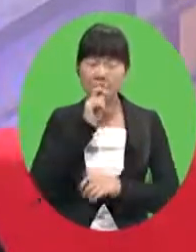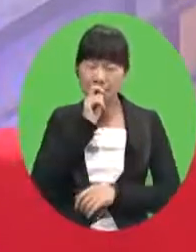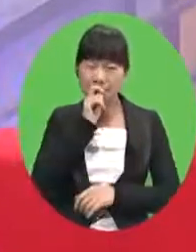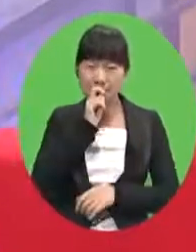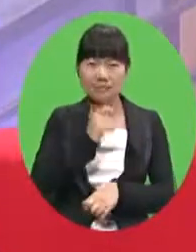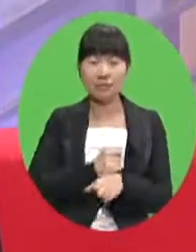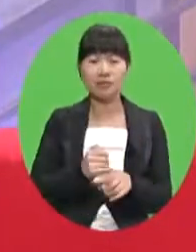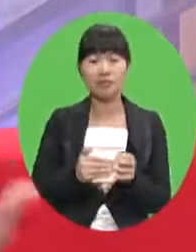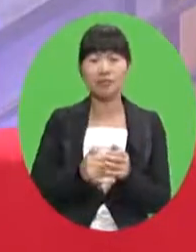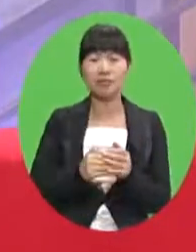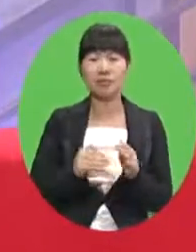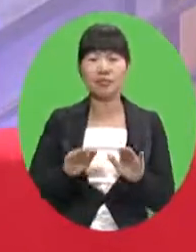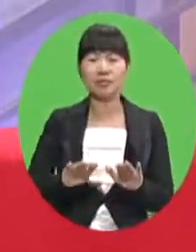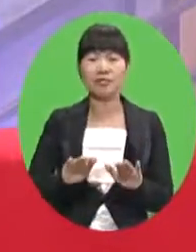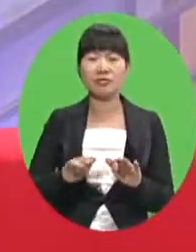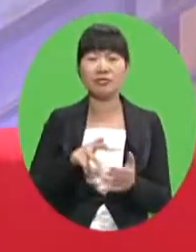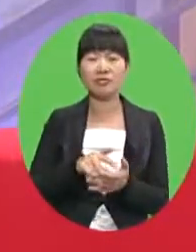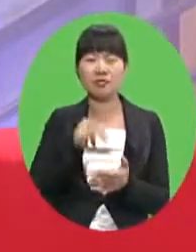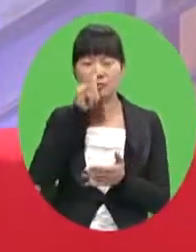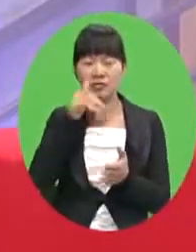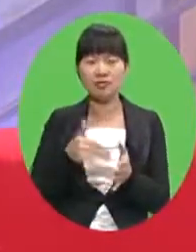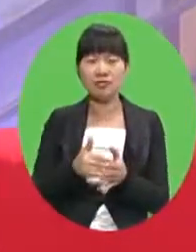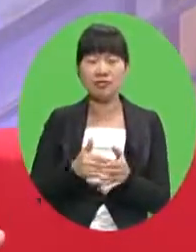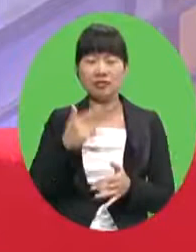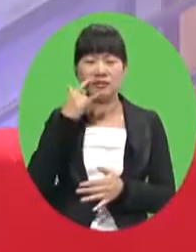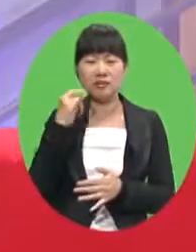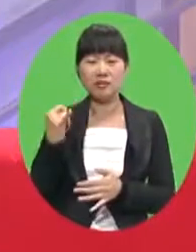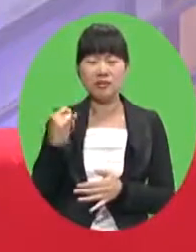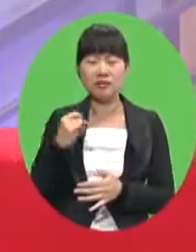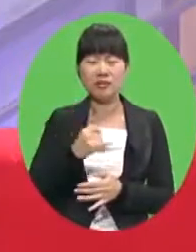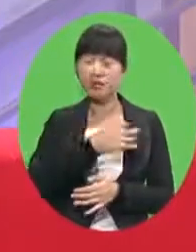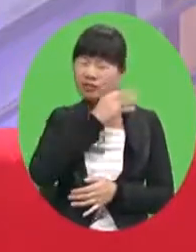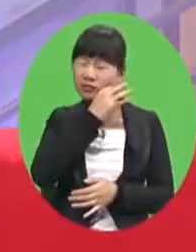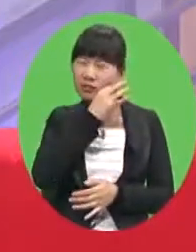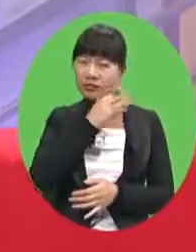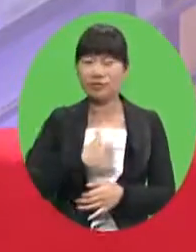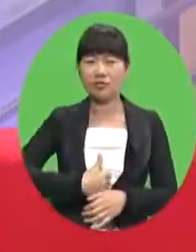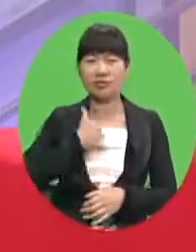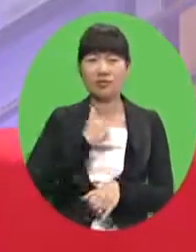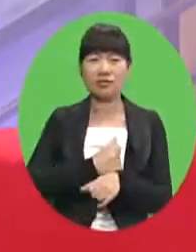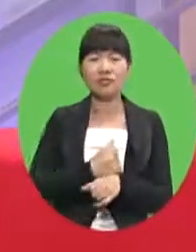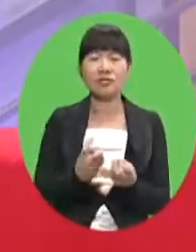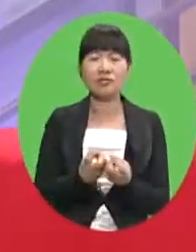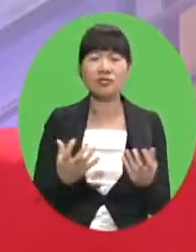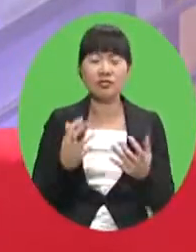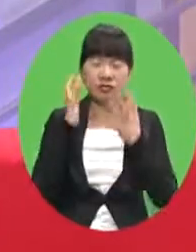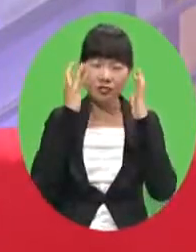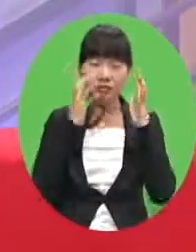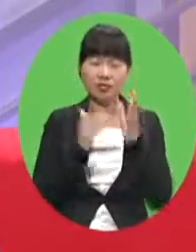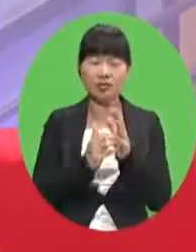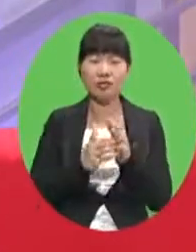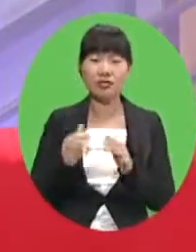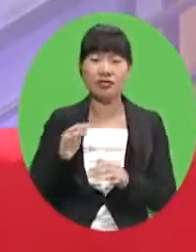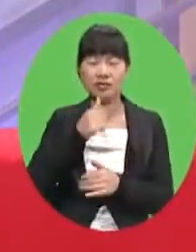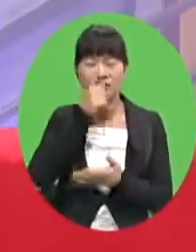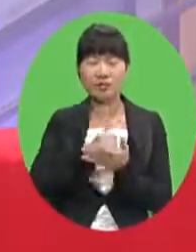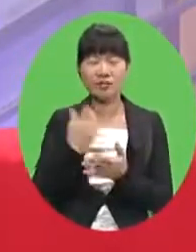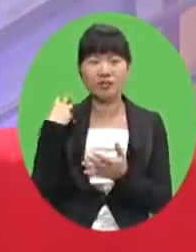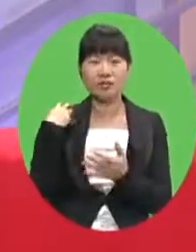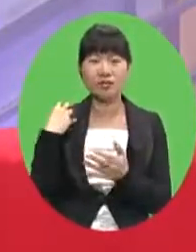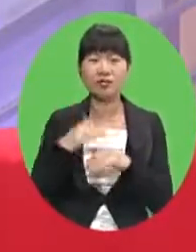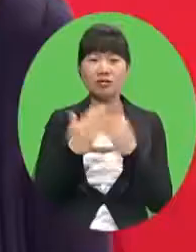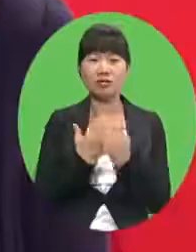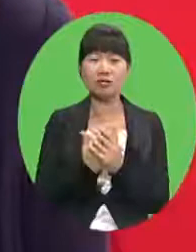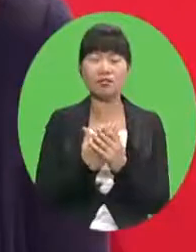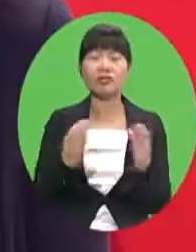이렇게 한다든지 이제 그런 경우도 있고요. 엄마가 그 수치감과 분노감과 그 어쩔 수 없는 혼란감, 죄책감 그런 것들이